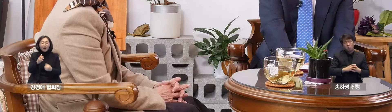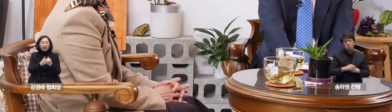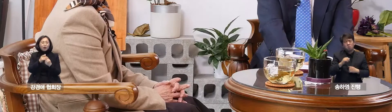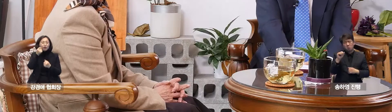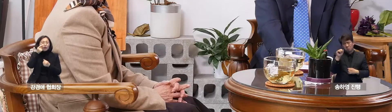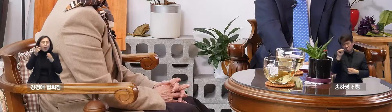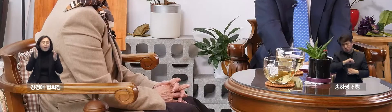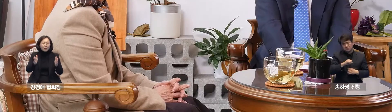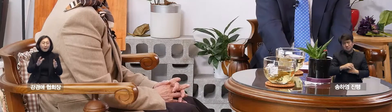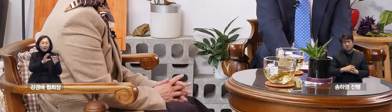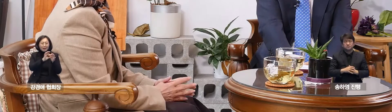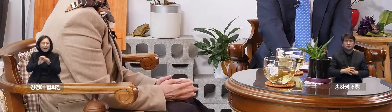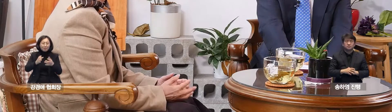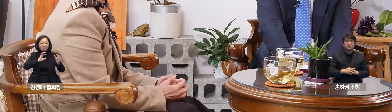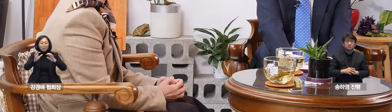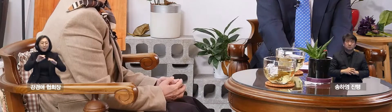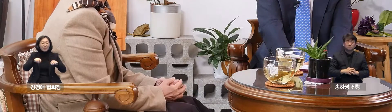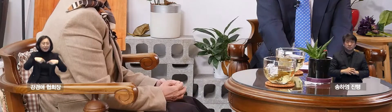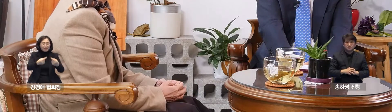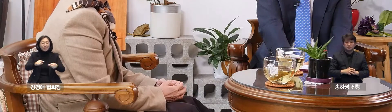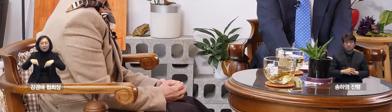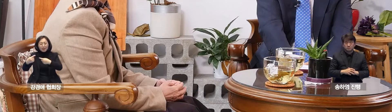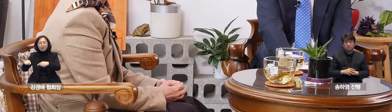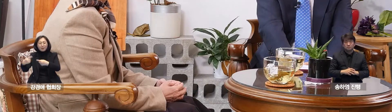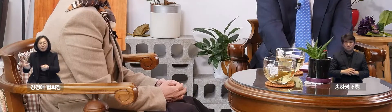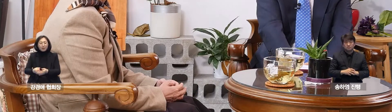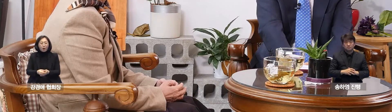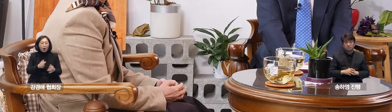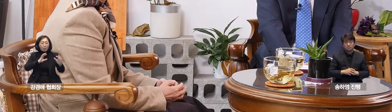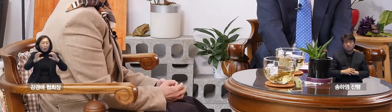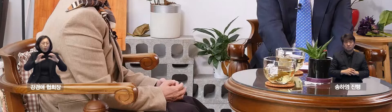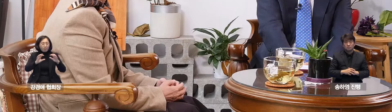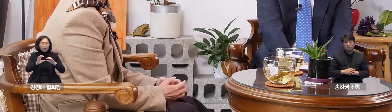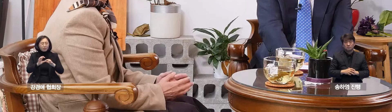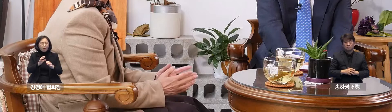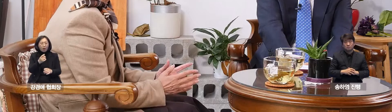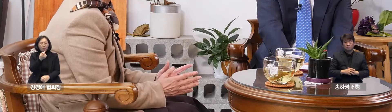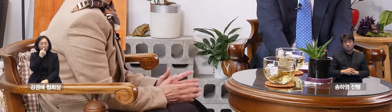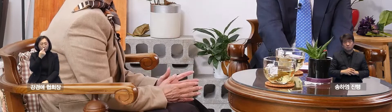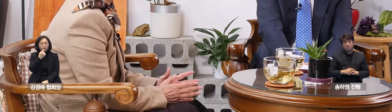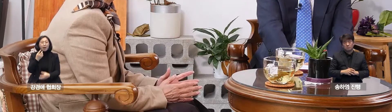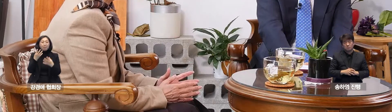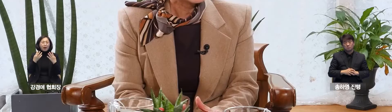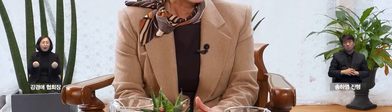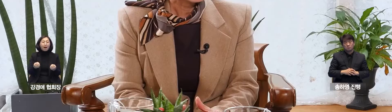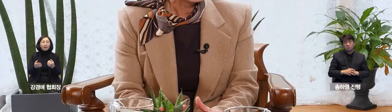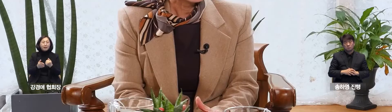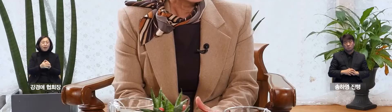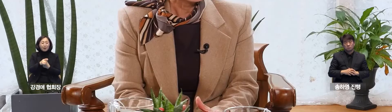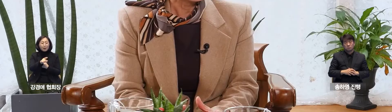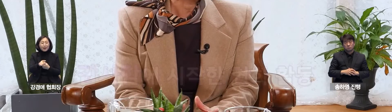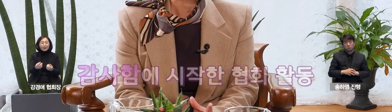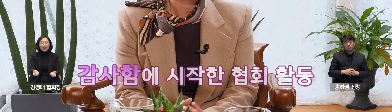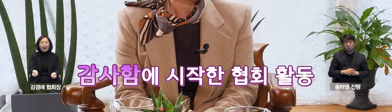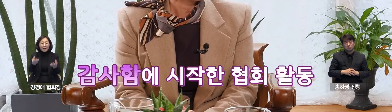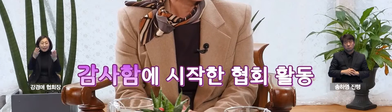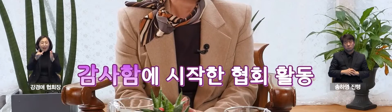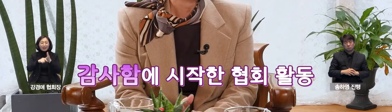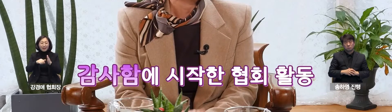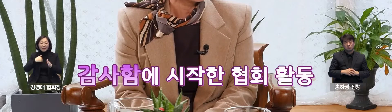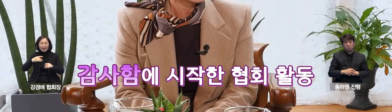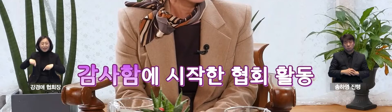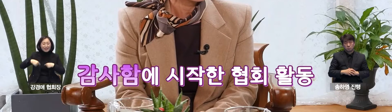시작했고 그러면서 제가 포럼에서 얻은 게 많으니 여기에서 무슨 행사를 할 때 내가 꼭